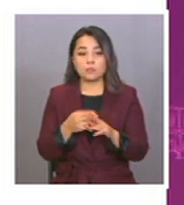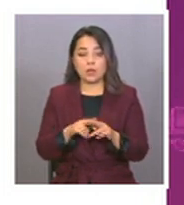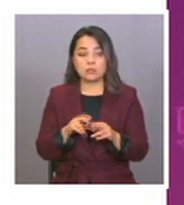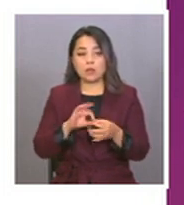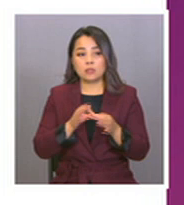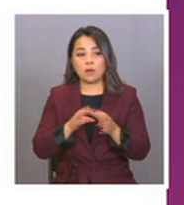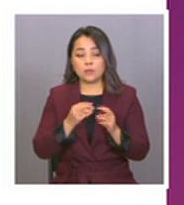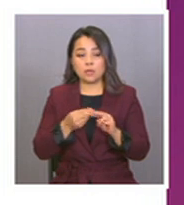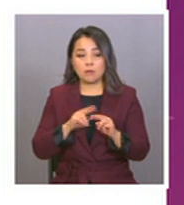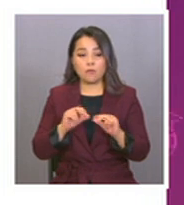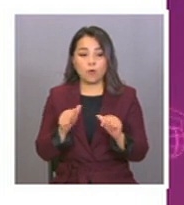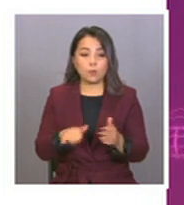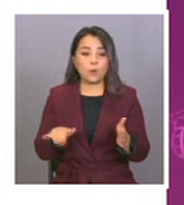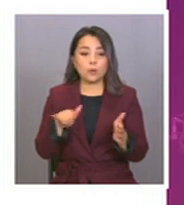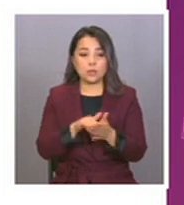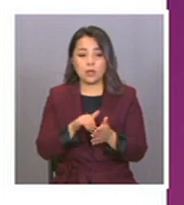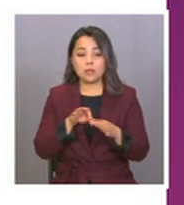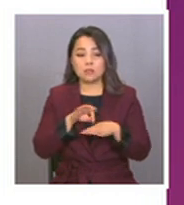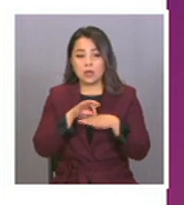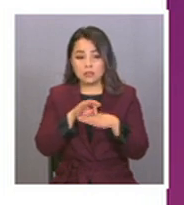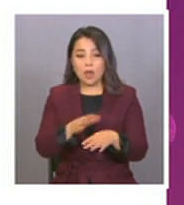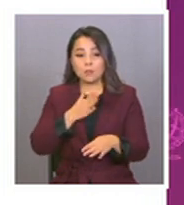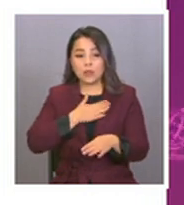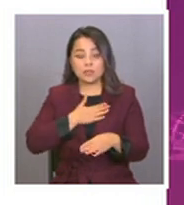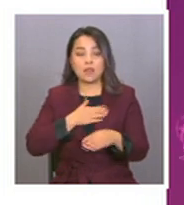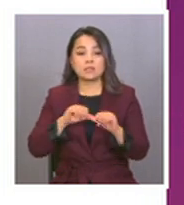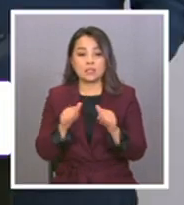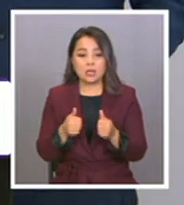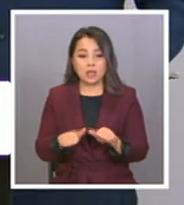берілген формулаға қою барысында біз дененің үдеуі